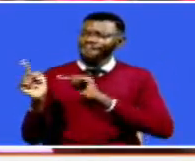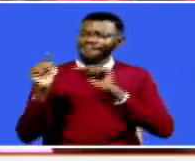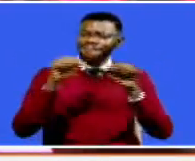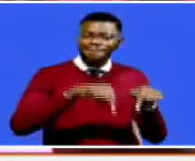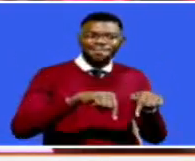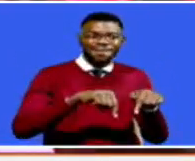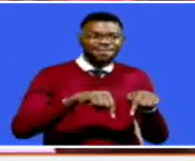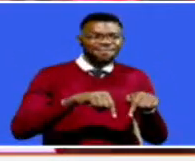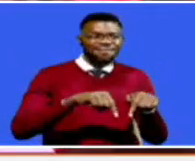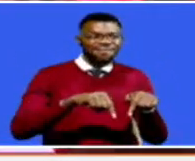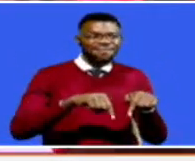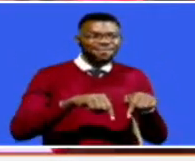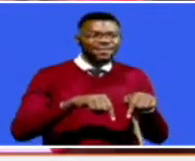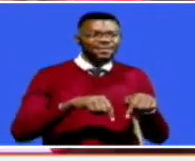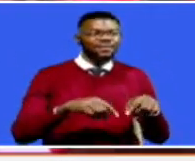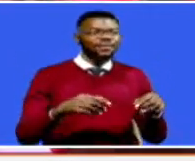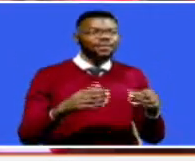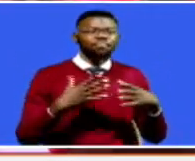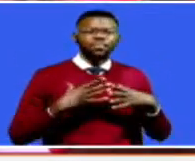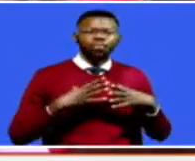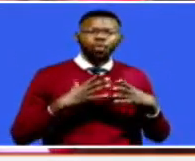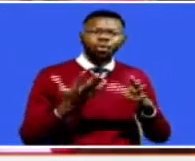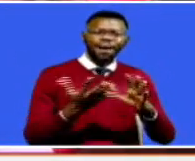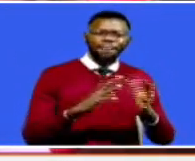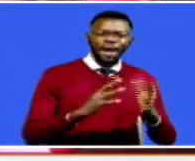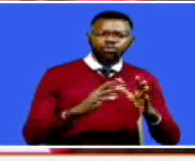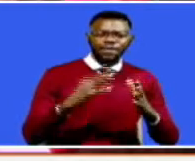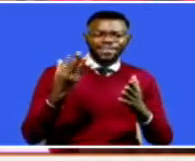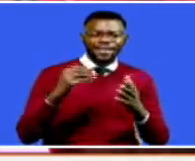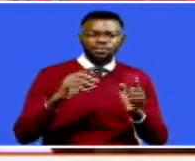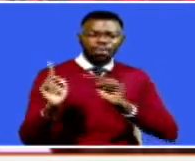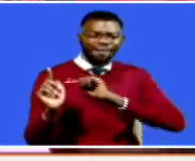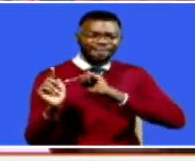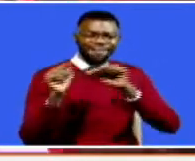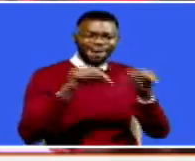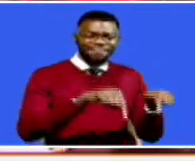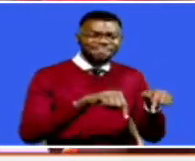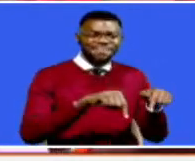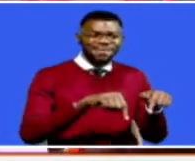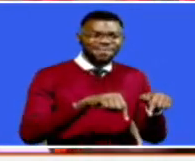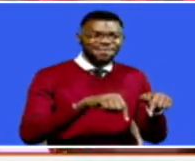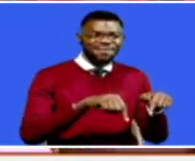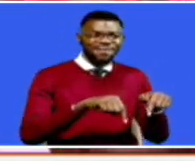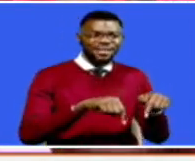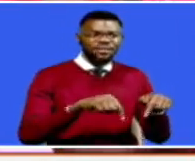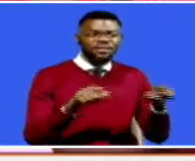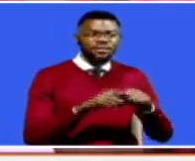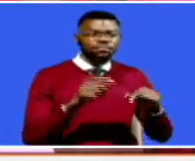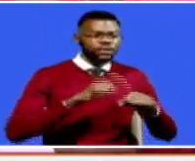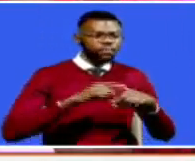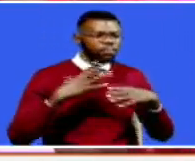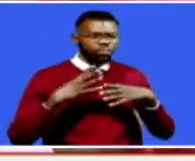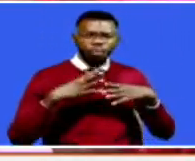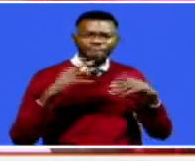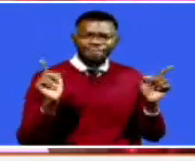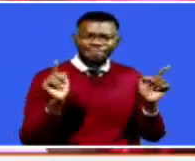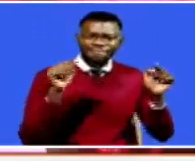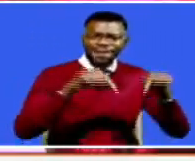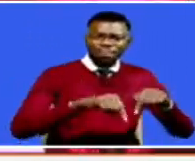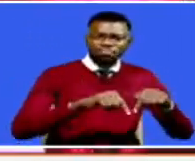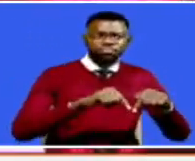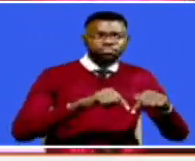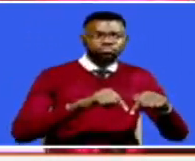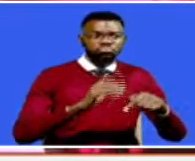watu ambaye estimate ni kama watu 30. Ni kama full rate. Na hiyo watu vile wamekuja, wakakuja kufika